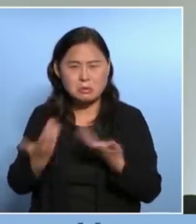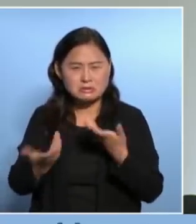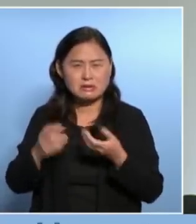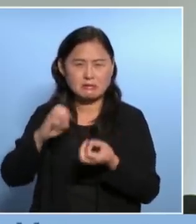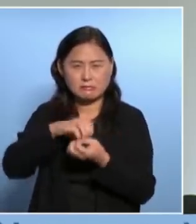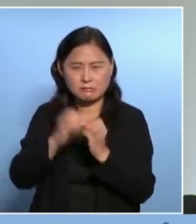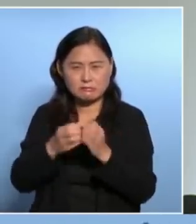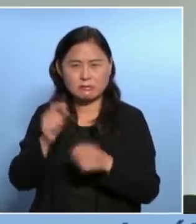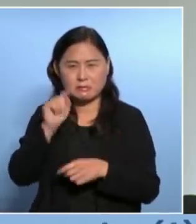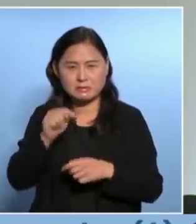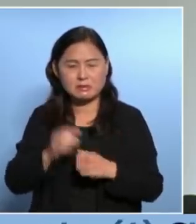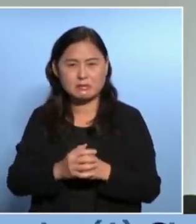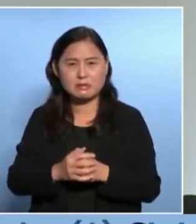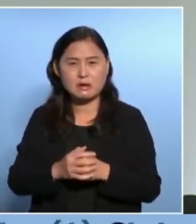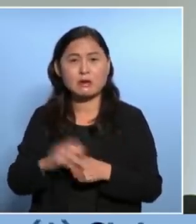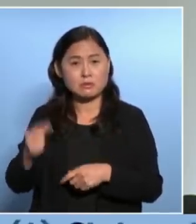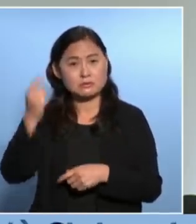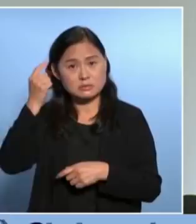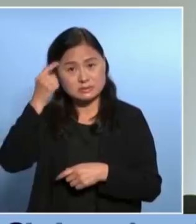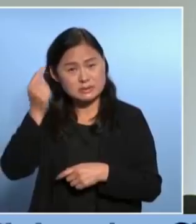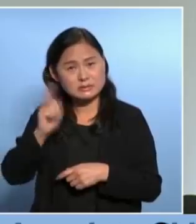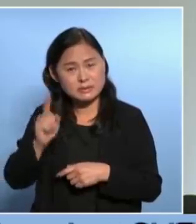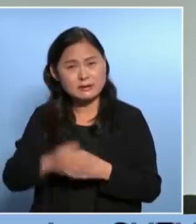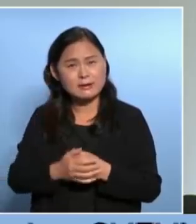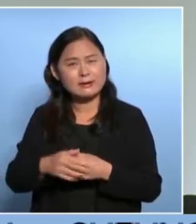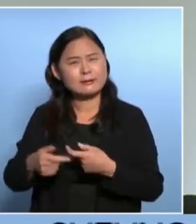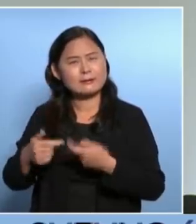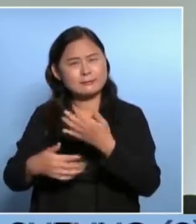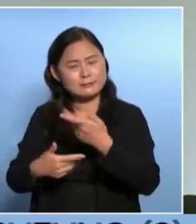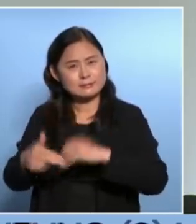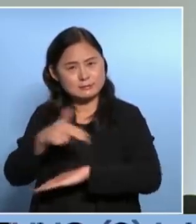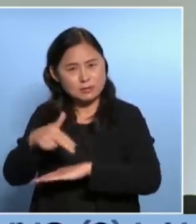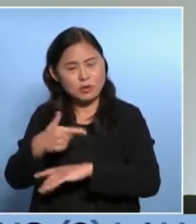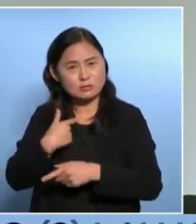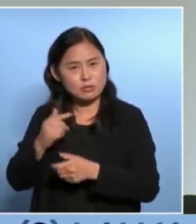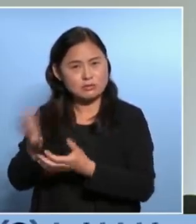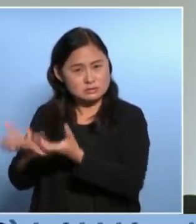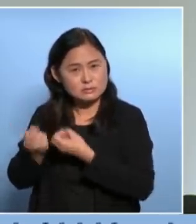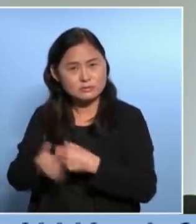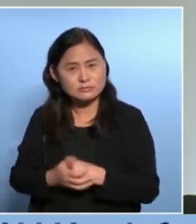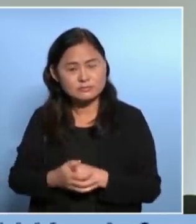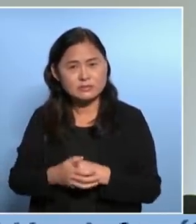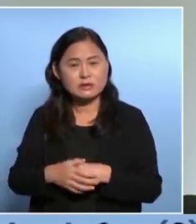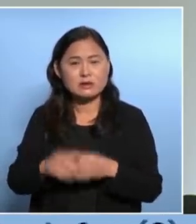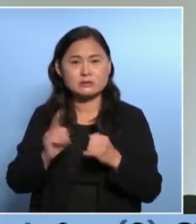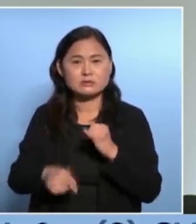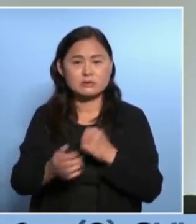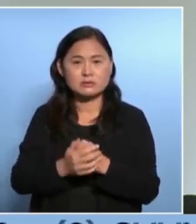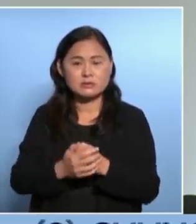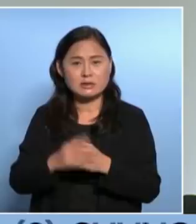題。佢哋想知道你第一日係幾時，仲有最後第一班